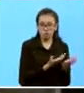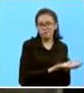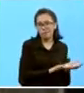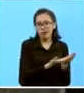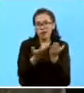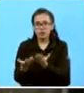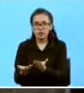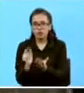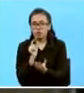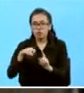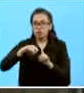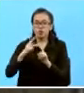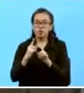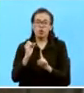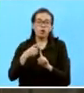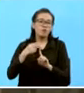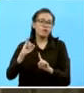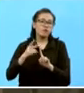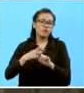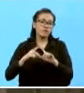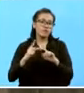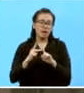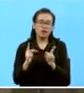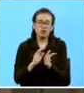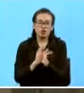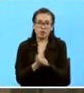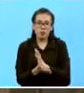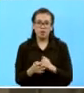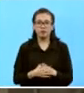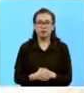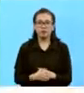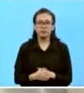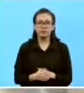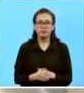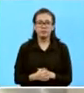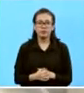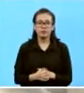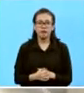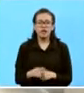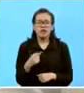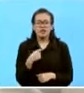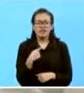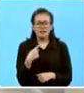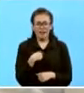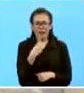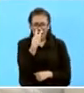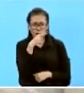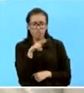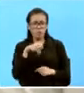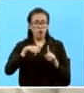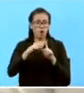Jawa Timur kepada Khofifah di Surabaya. Saya pasti yang saya tahu beliau ini satu saleha, kemudian